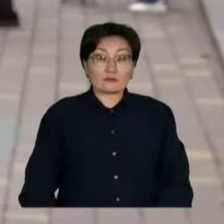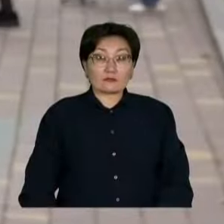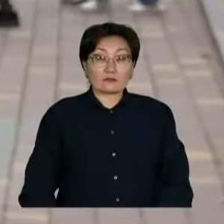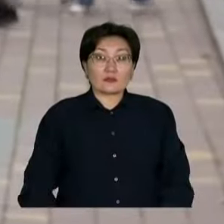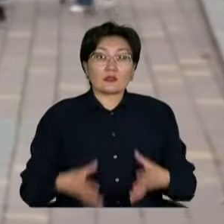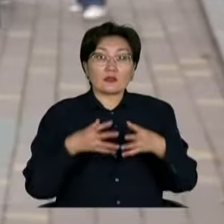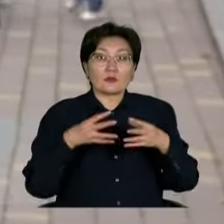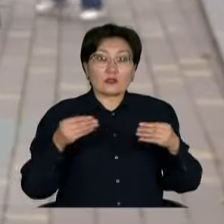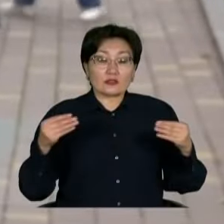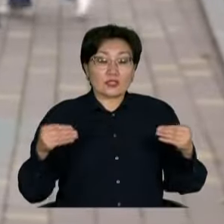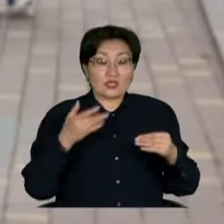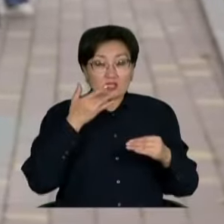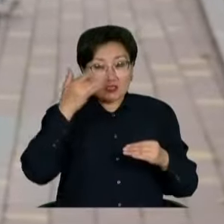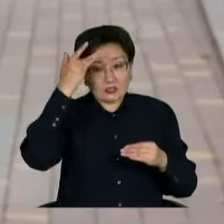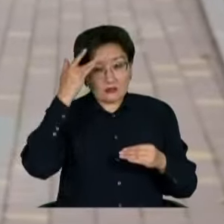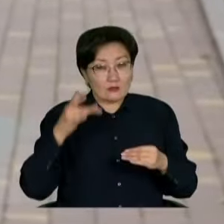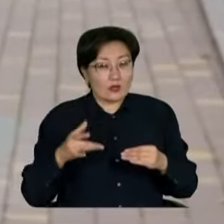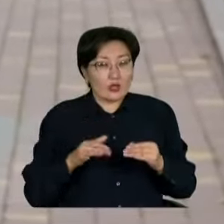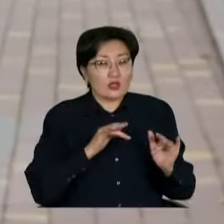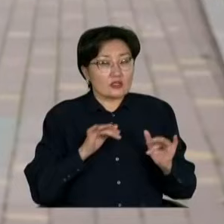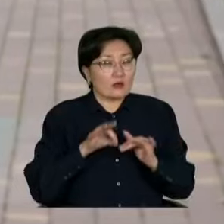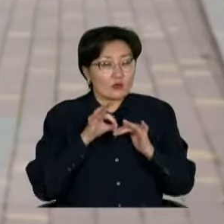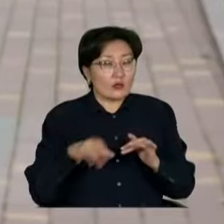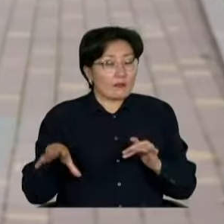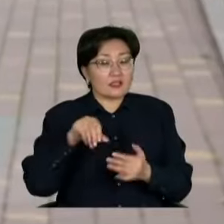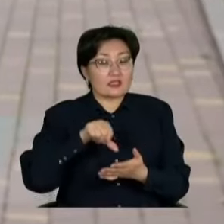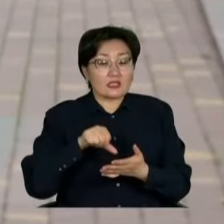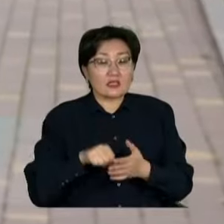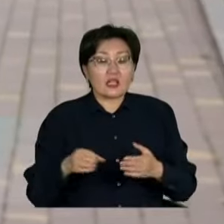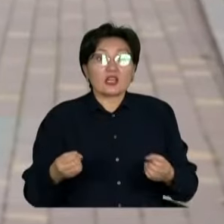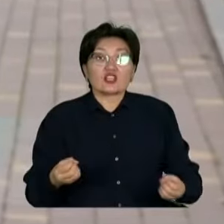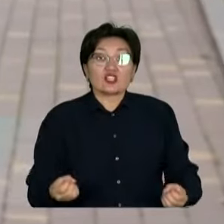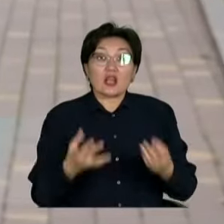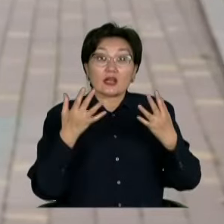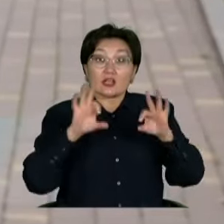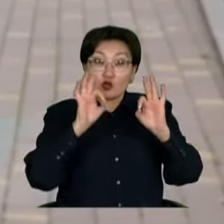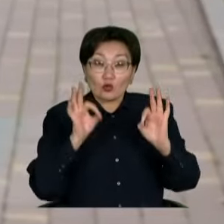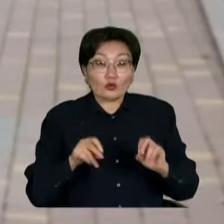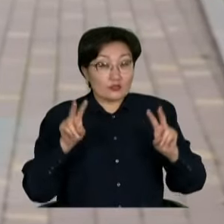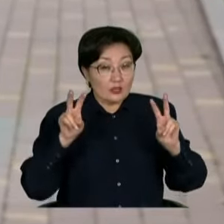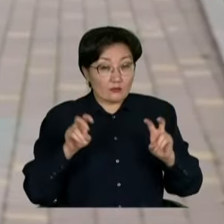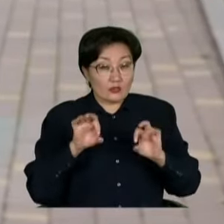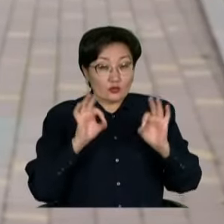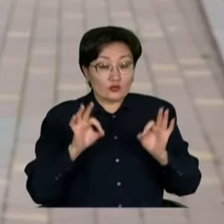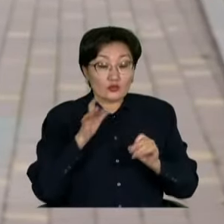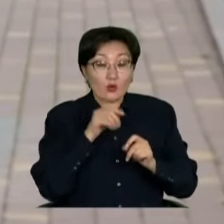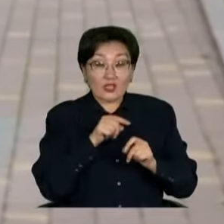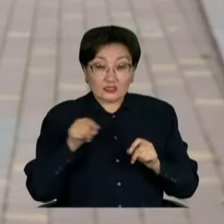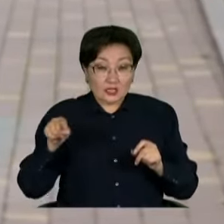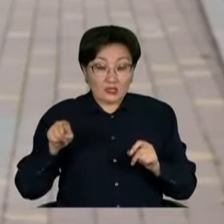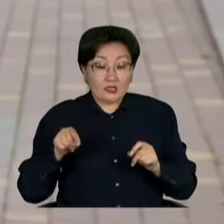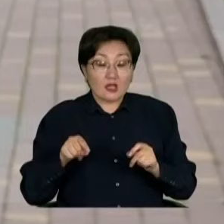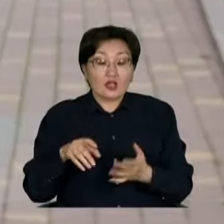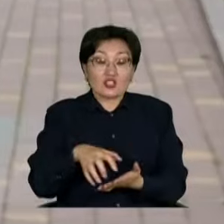Көктемде өтті, жазда өтті, біз соның барлығына да қатыстық. Ал енді мынау жарқын күз деп аталатұғын, күзгі мезгілдегі